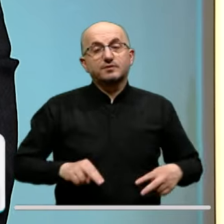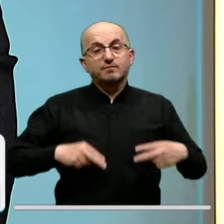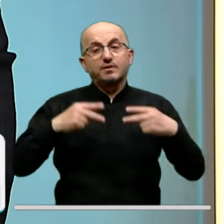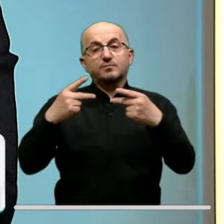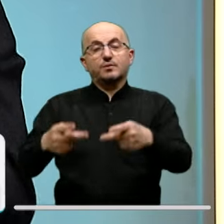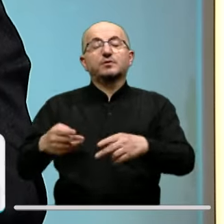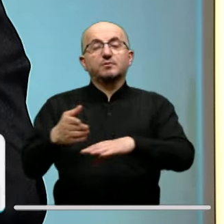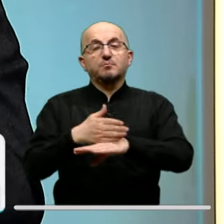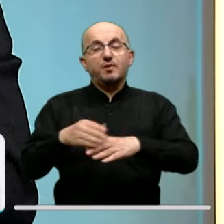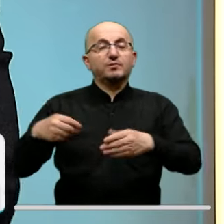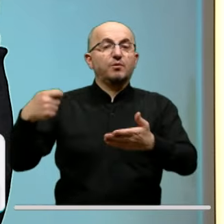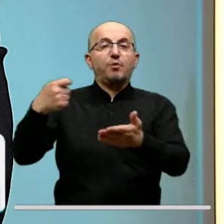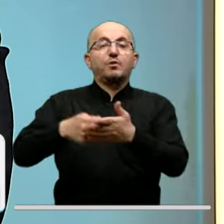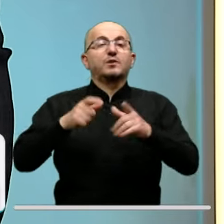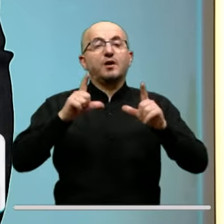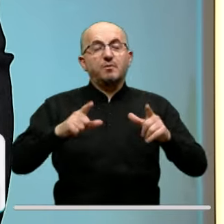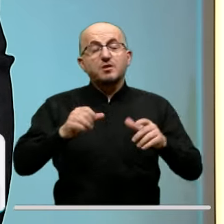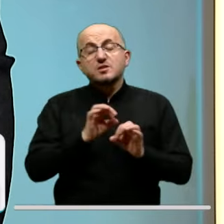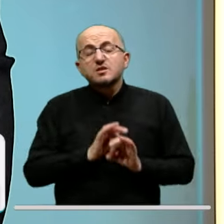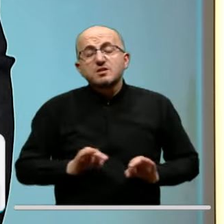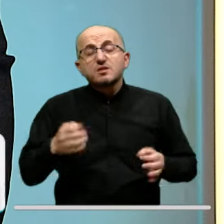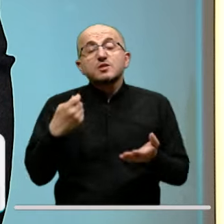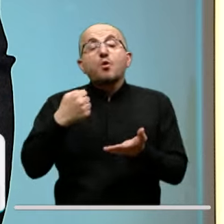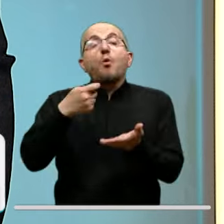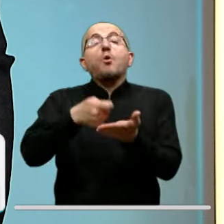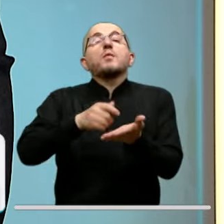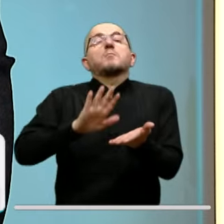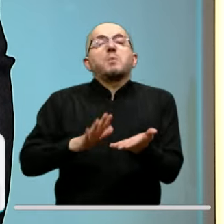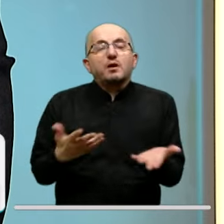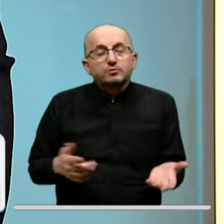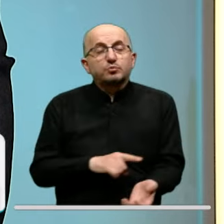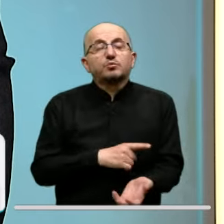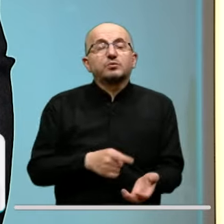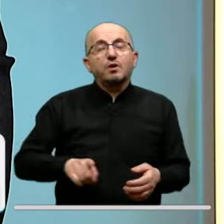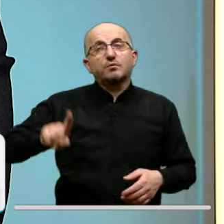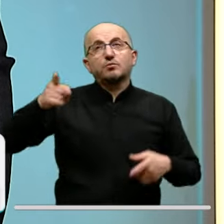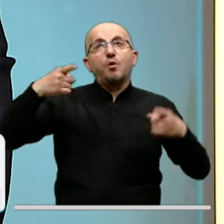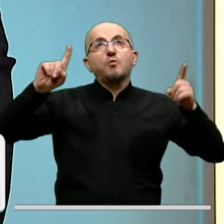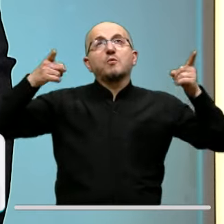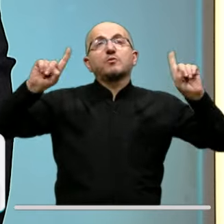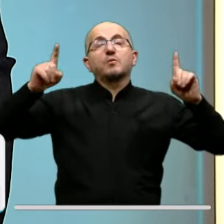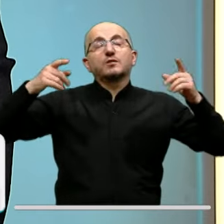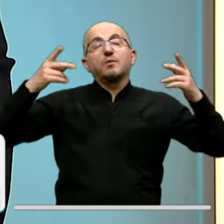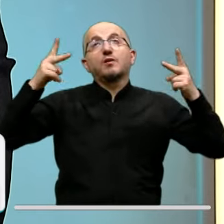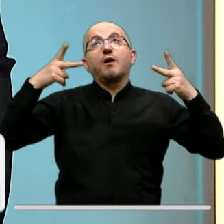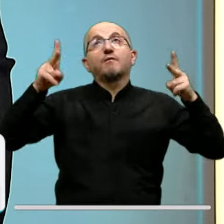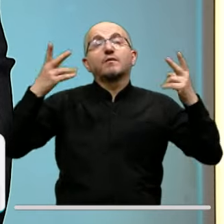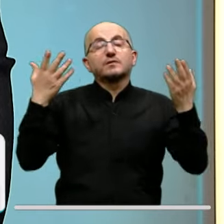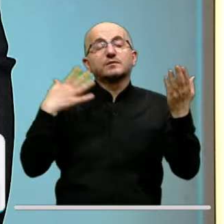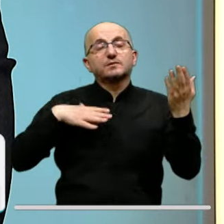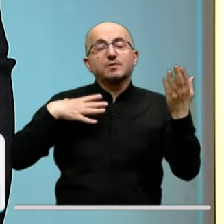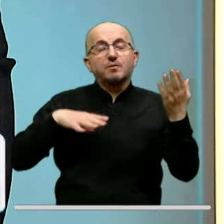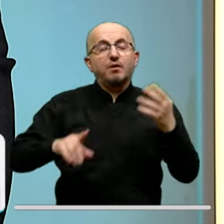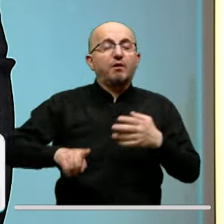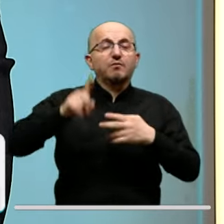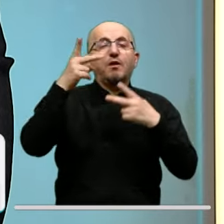eğer hiç ödeyemeyecek tövbe istiğfar etmeli Allahu Teala'dan af dilemeli Rabbimin mağfireti rahmeti